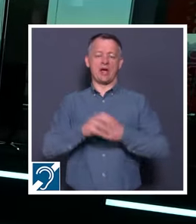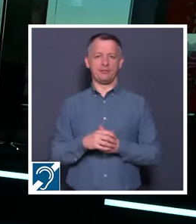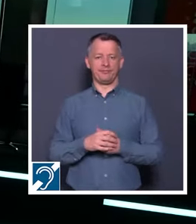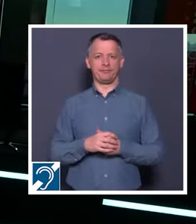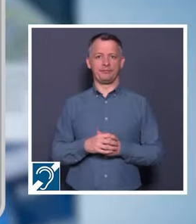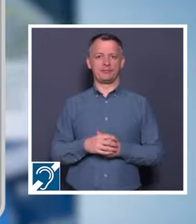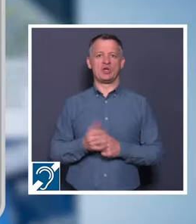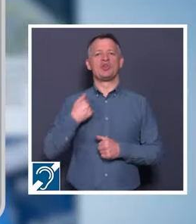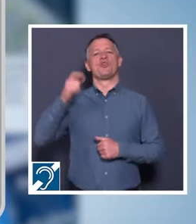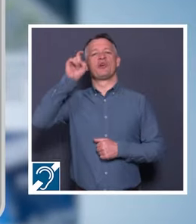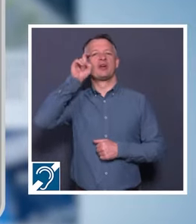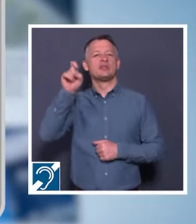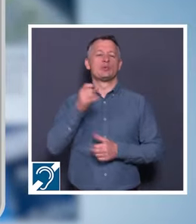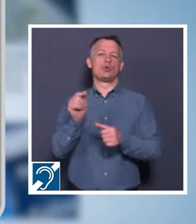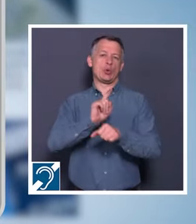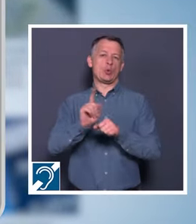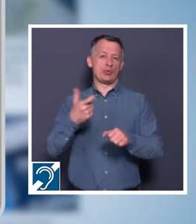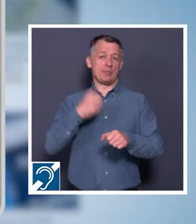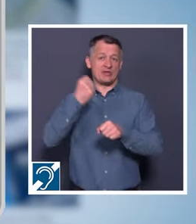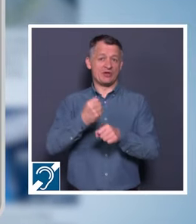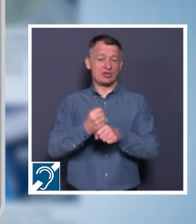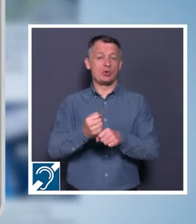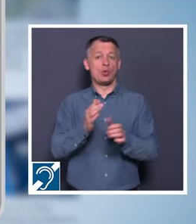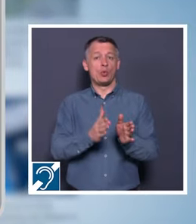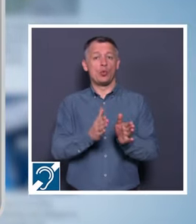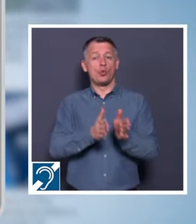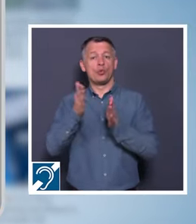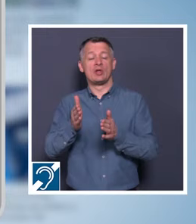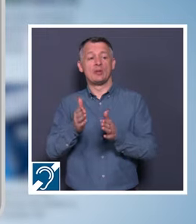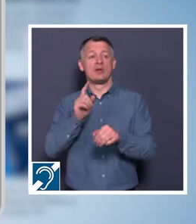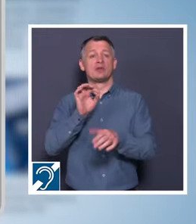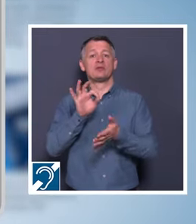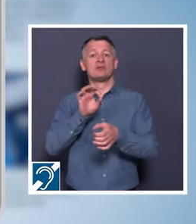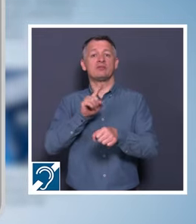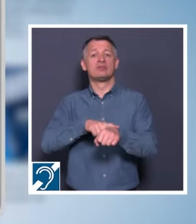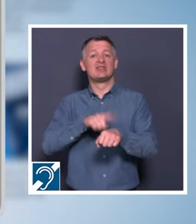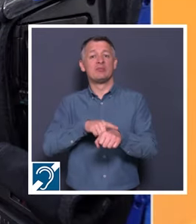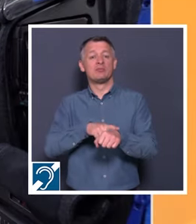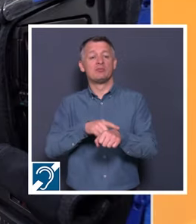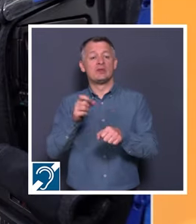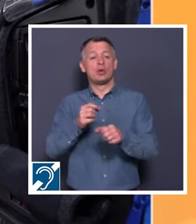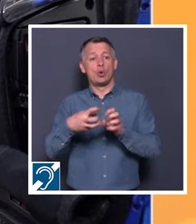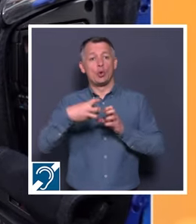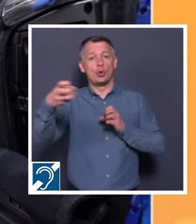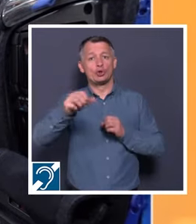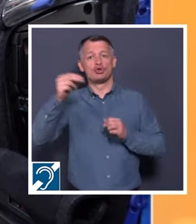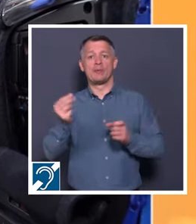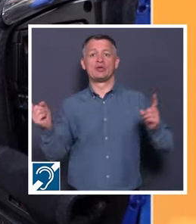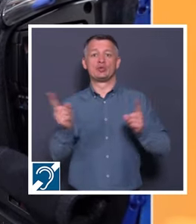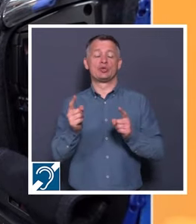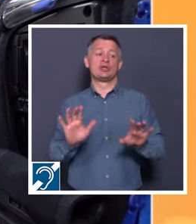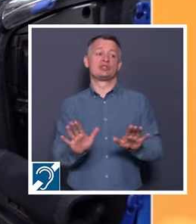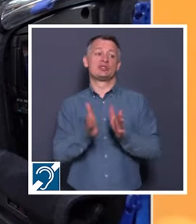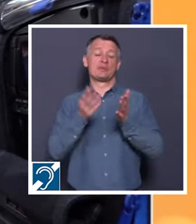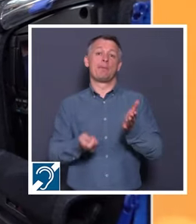multe lucruri pe care le putem face, unele pe termen lung, dar cea pe termen cel mai scurt este să începem să plătim